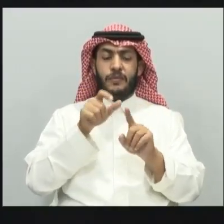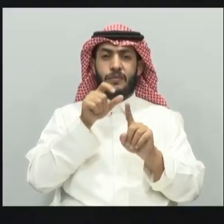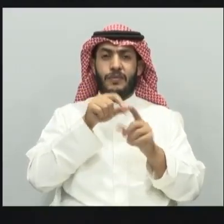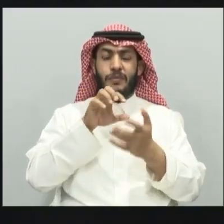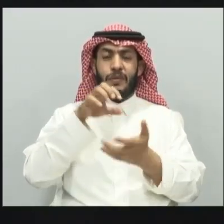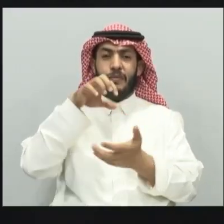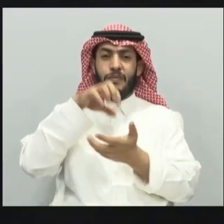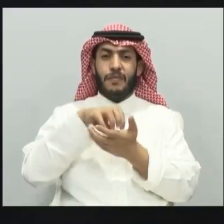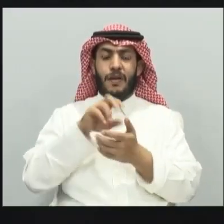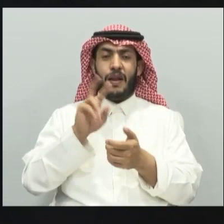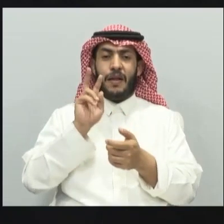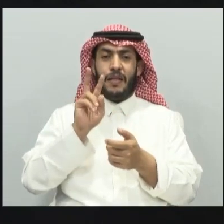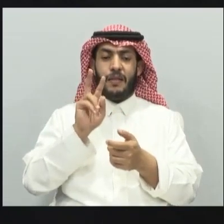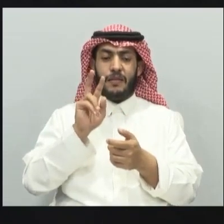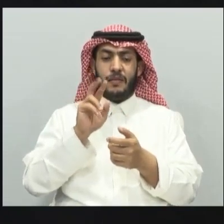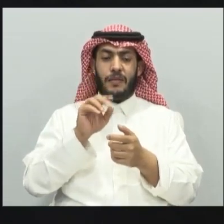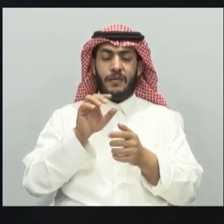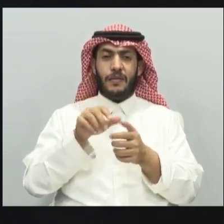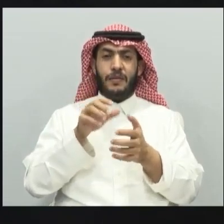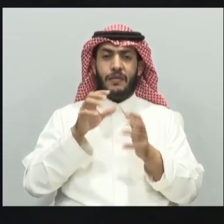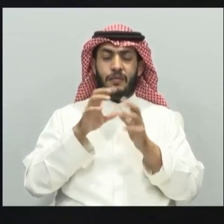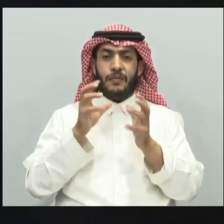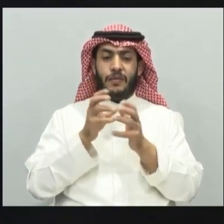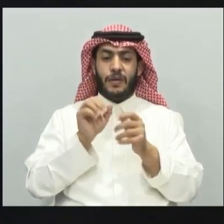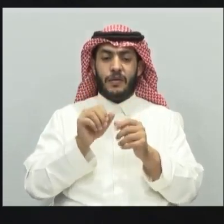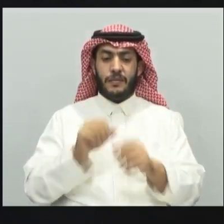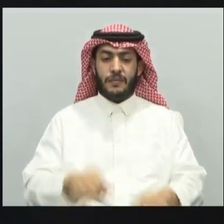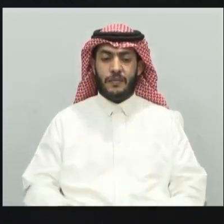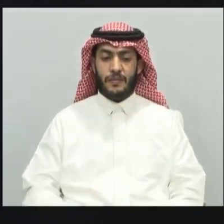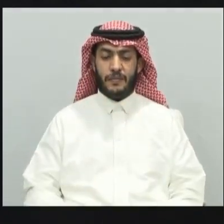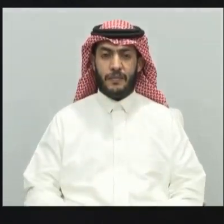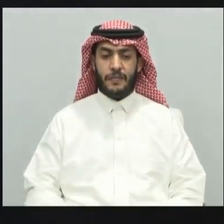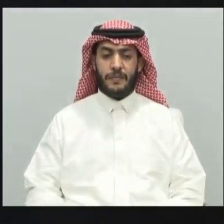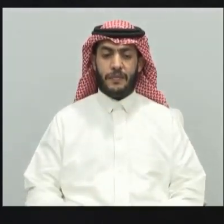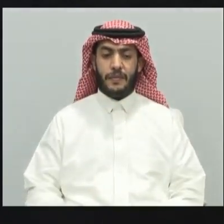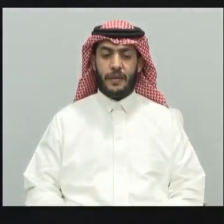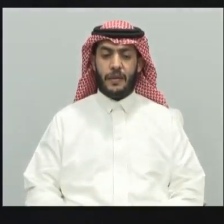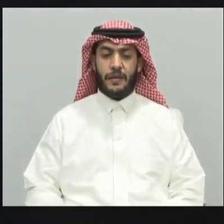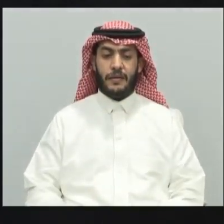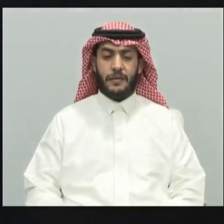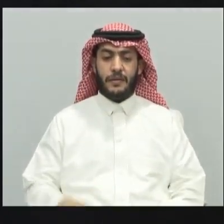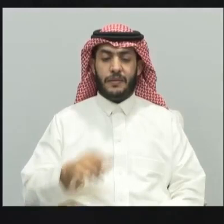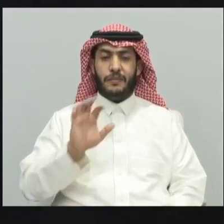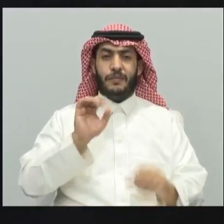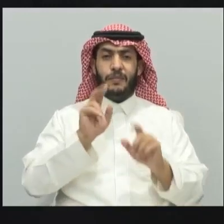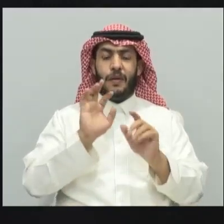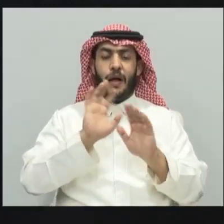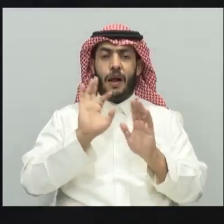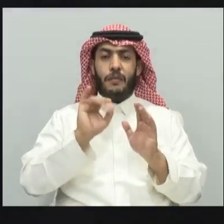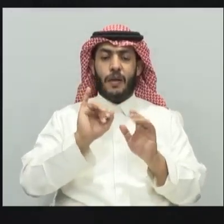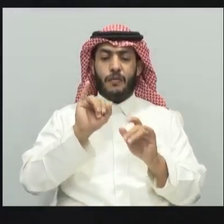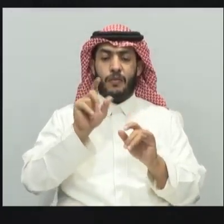ركن الكذب وركن الشيء جانبه الاقوى او يقال اليه المنتهى في